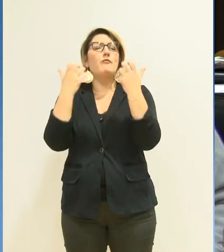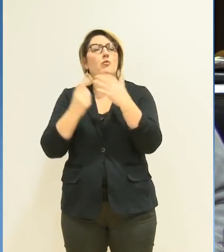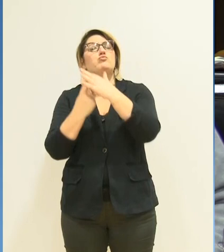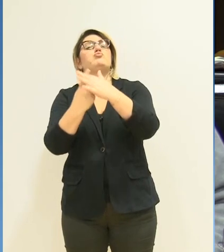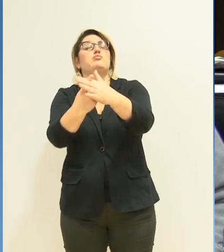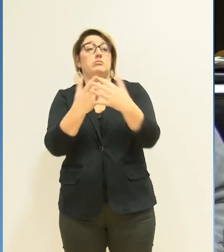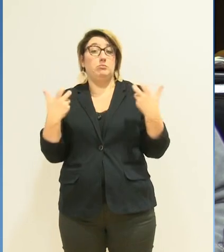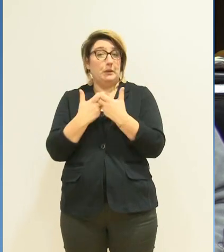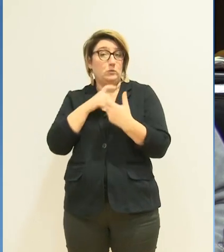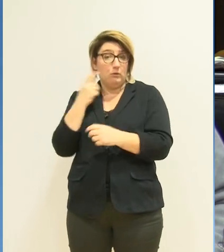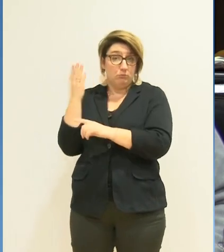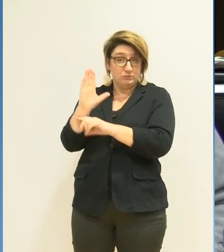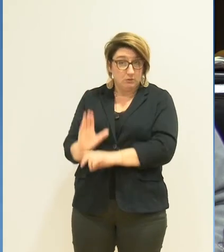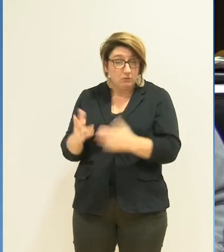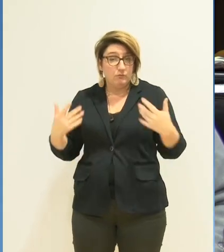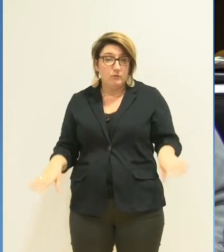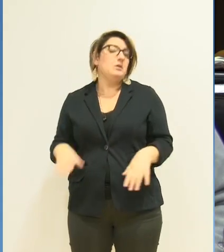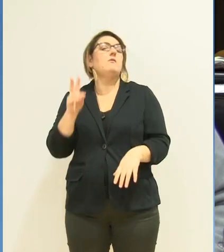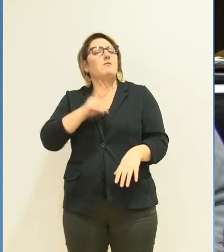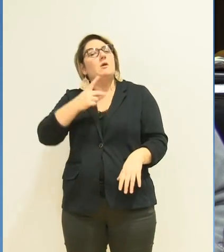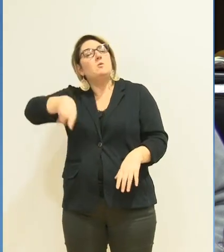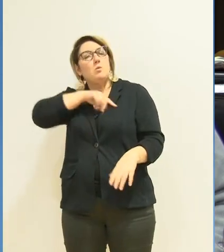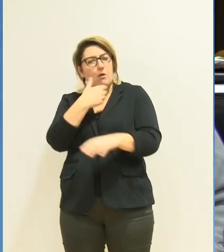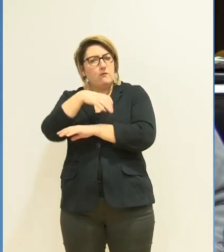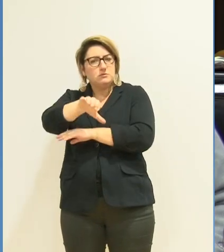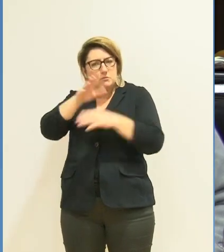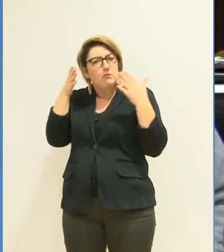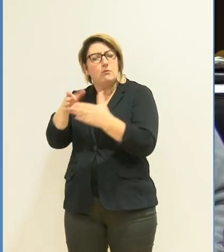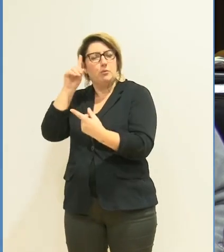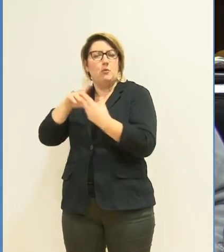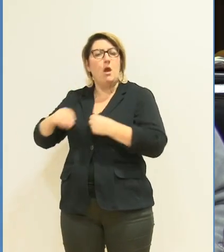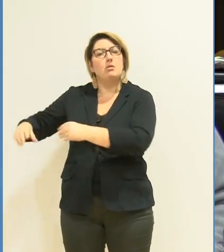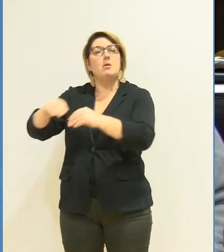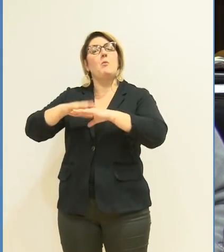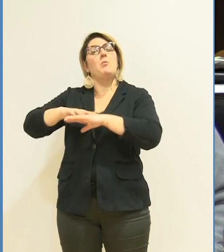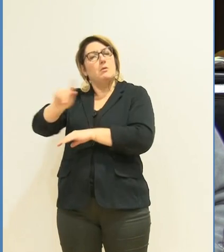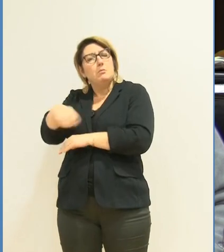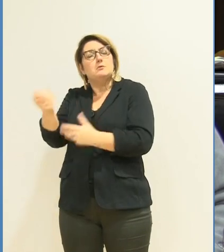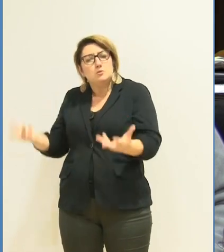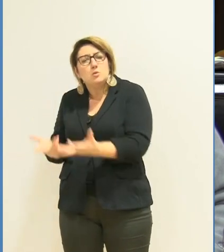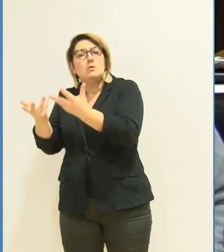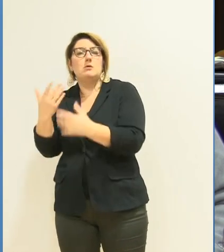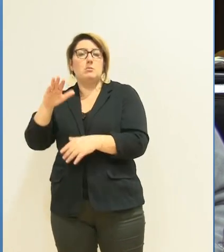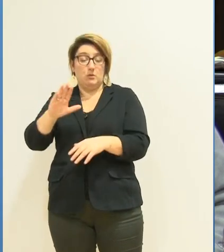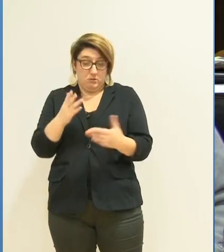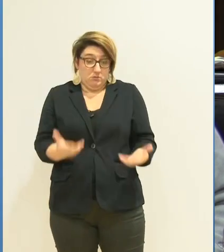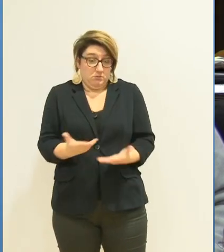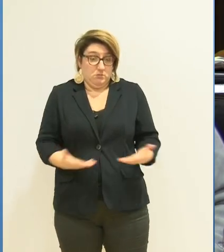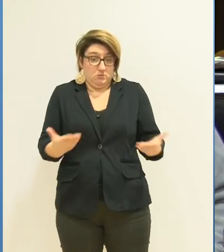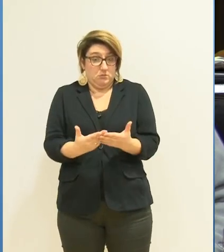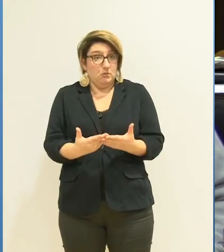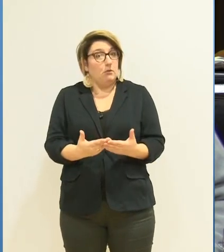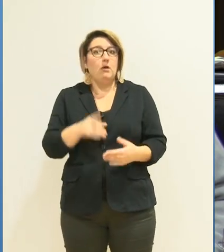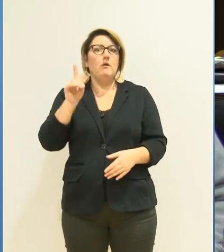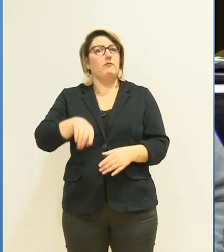ce domaine nous aurons consacré départ très importante de nos investissements au quartier populaire et dans le contexte actuel il est absolument impératif de le souligner